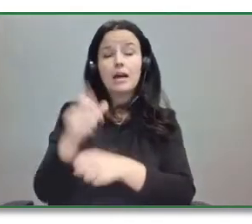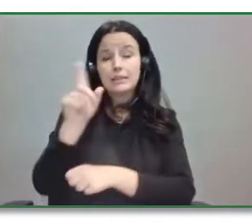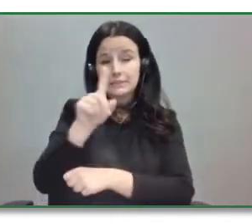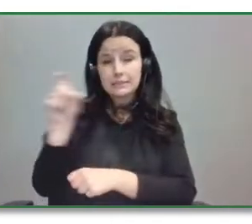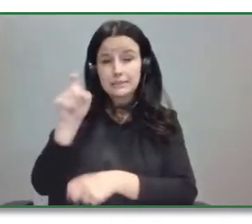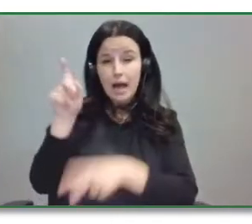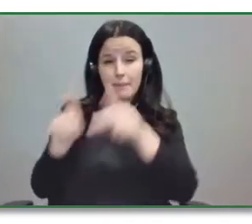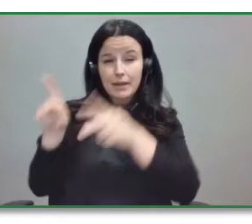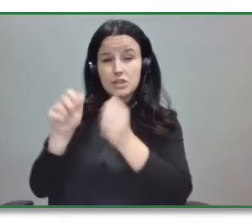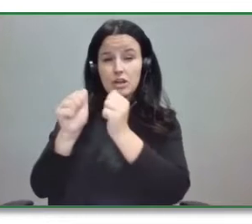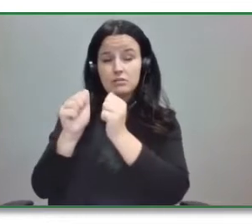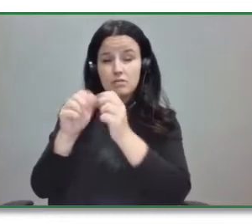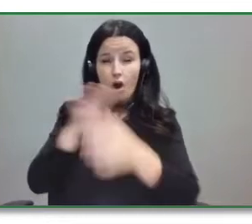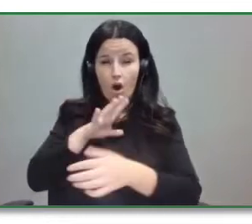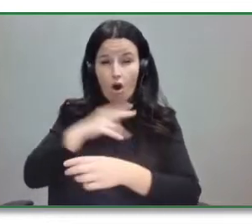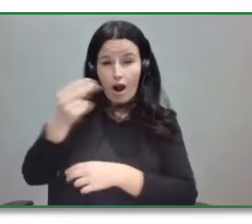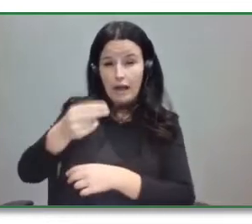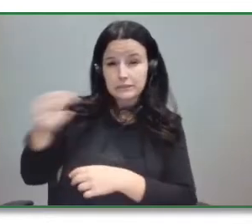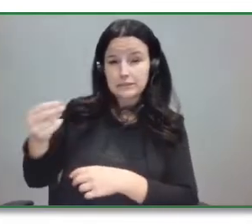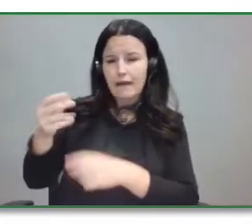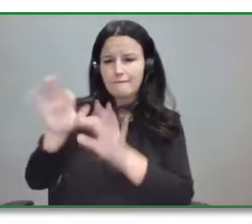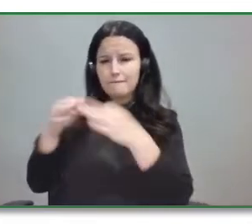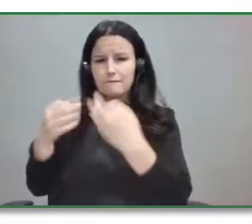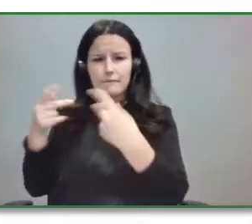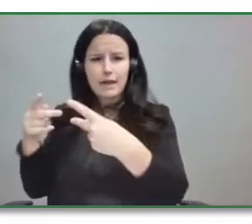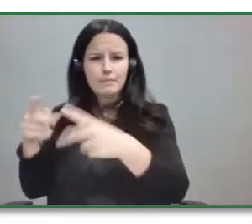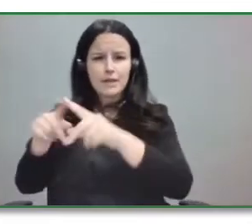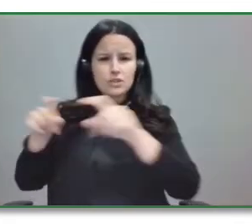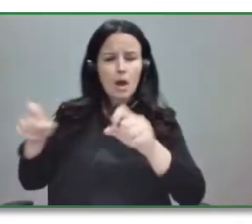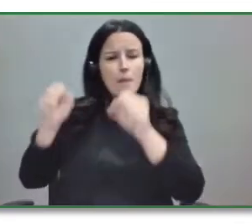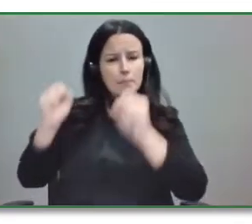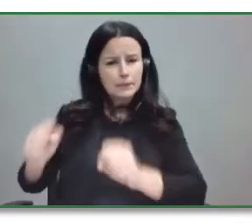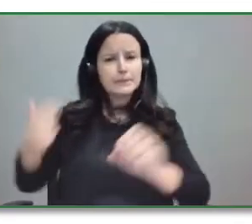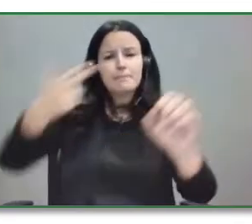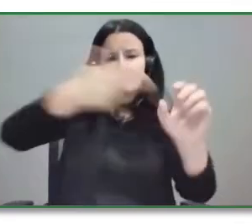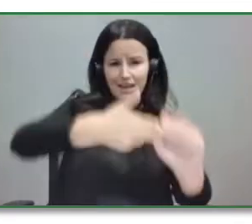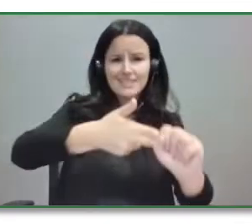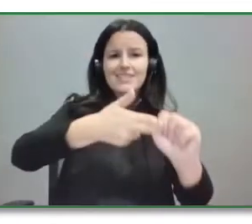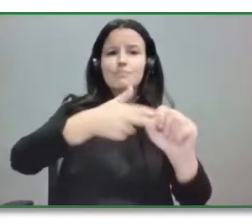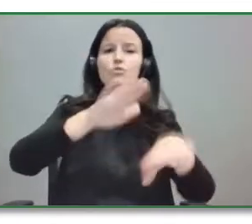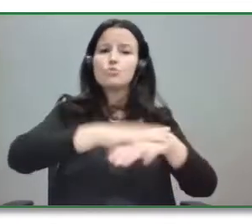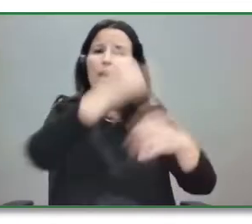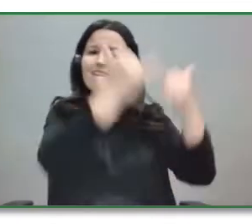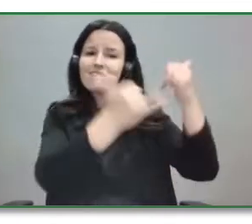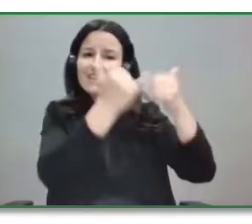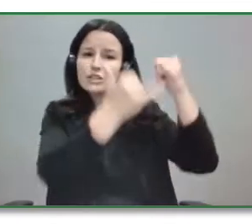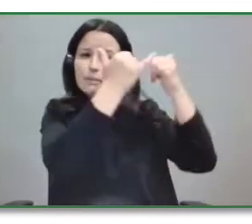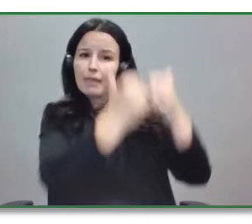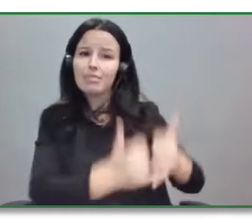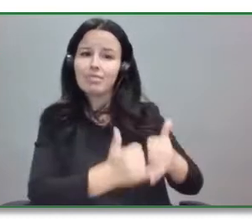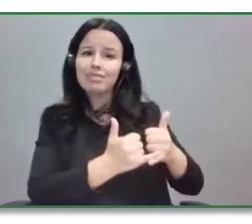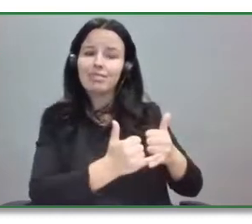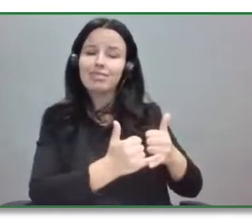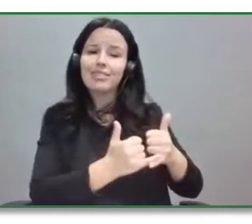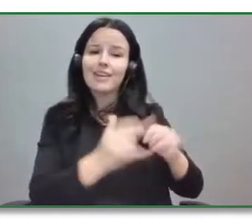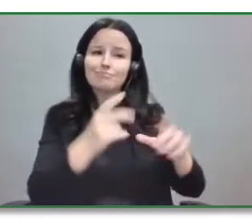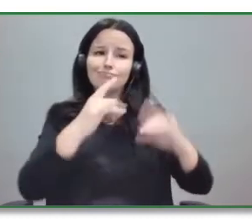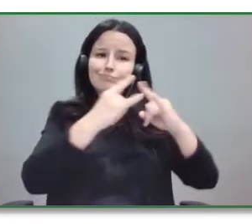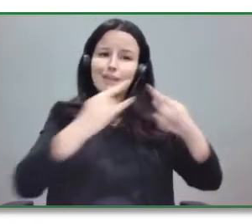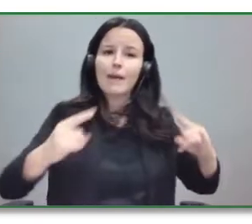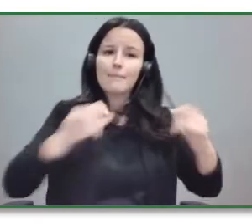familles, leurs amis, leurs soignants ont pu participer à des fins de semaine de camping où on a appris